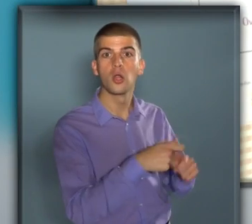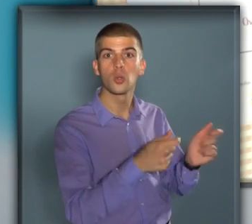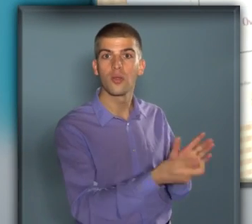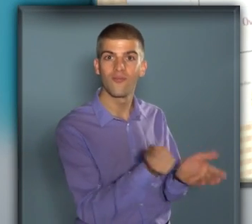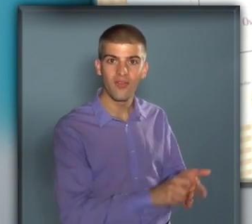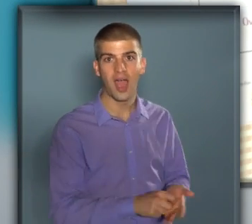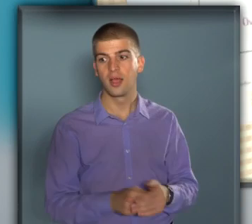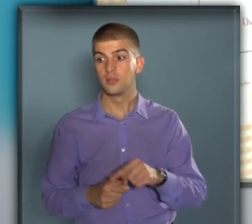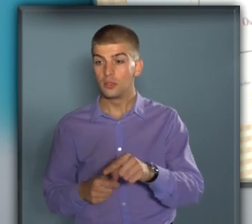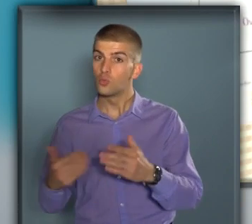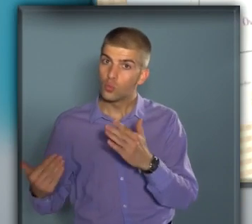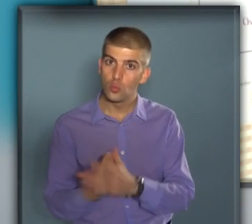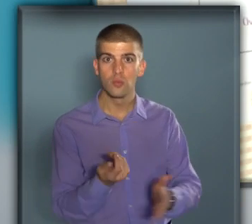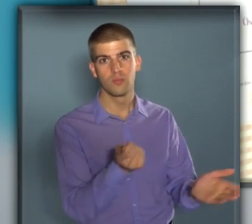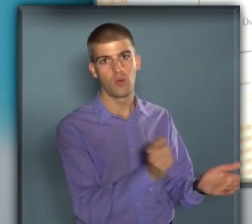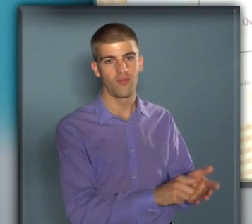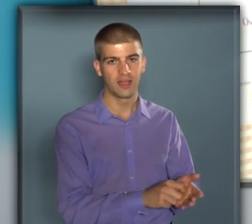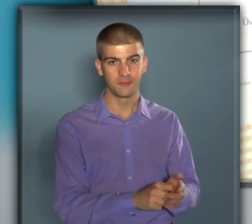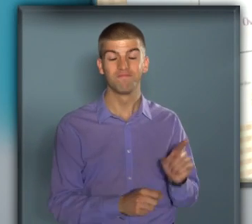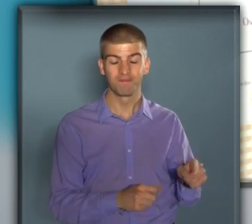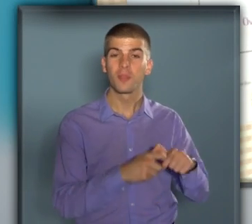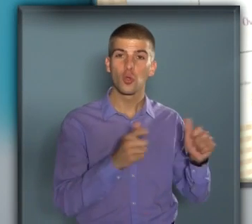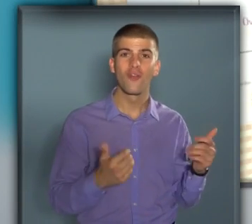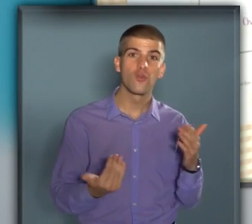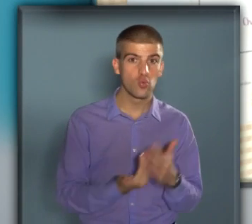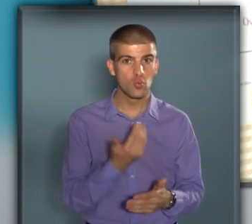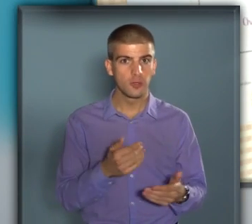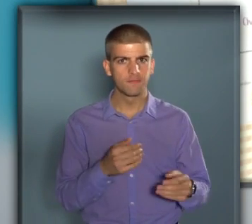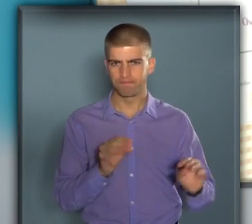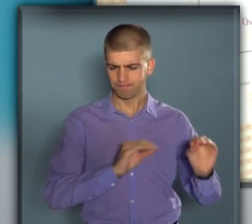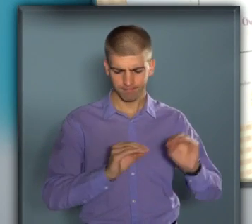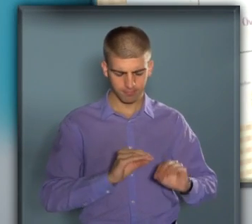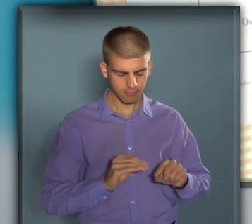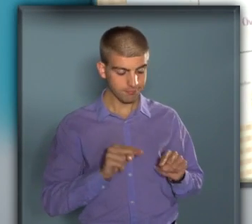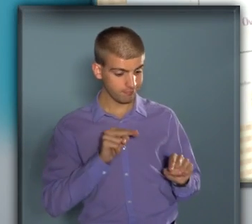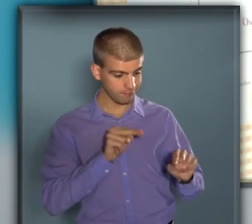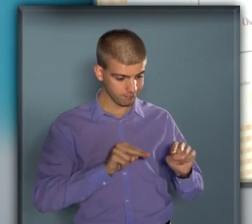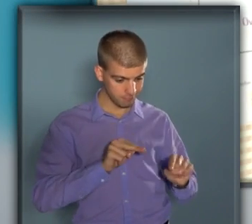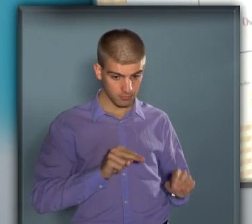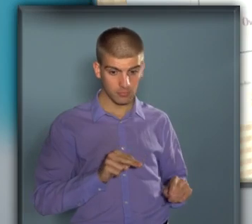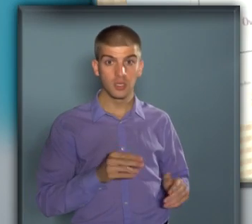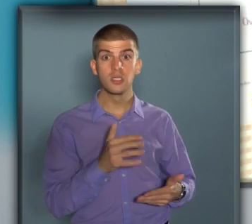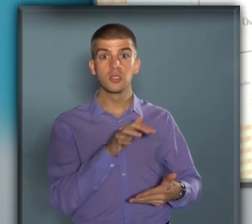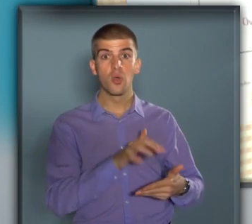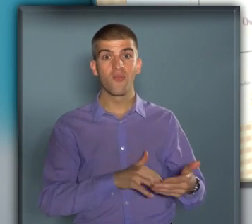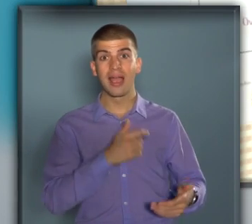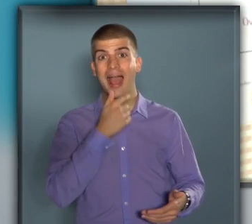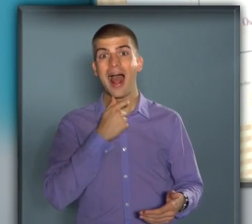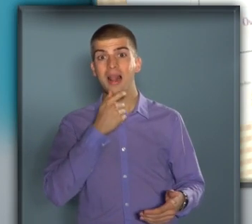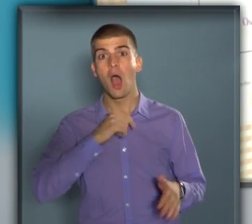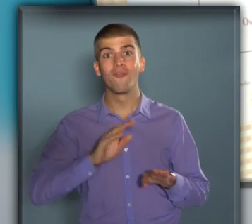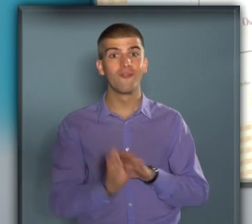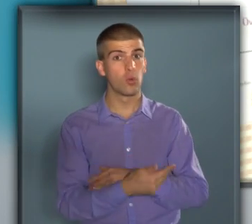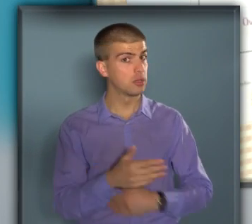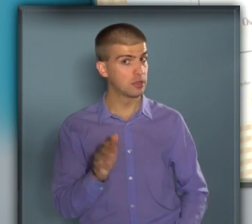könyveket. Amikor megújítottuk a könyveket, akkor én azt tapasztaltam, hogy csodálatos, hogy ez a szöveg nem avult el.